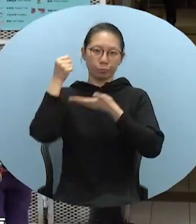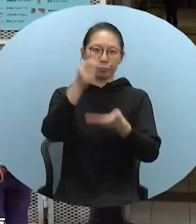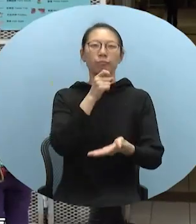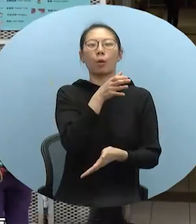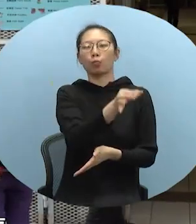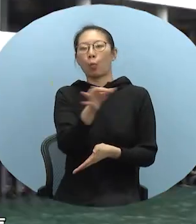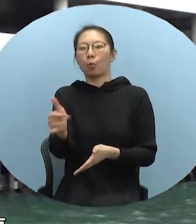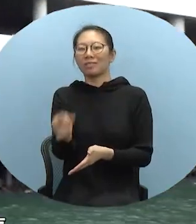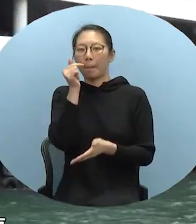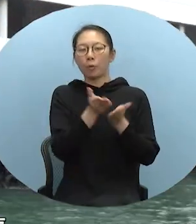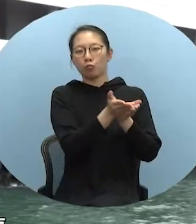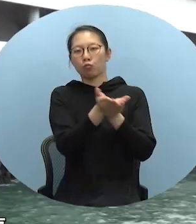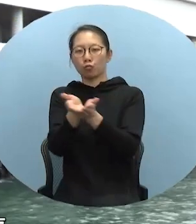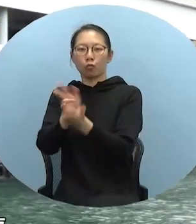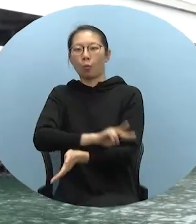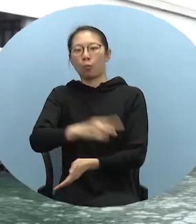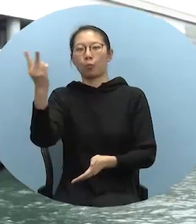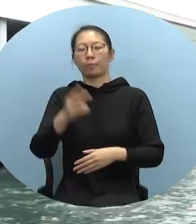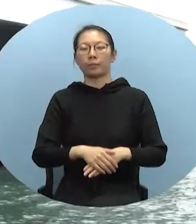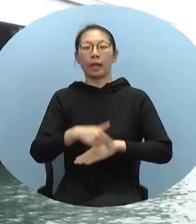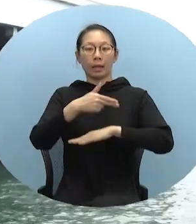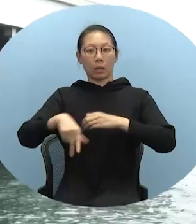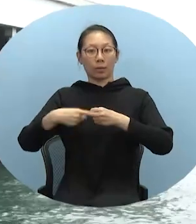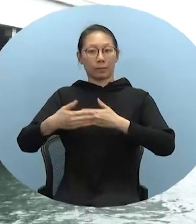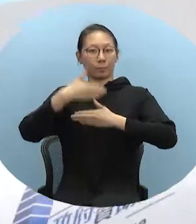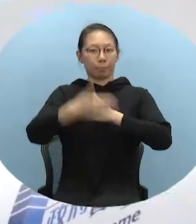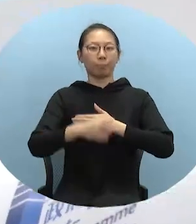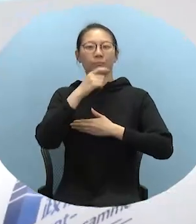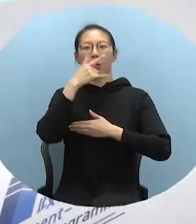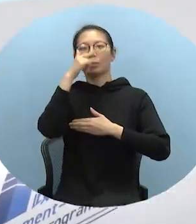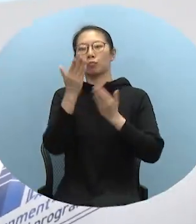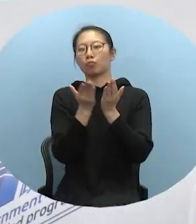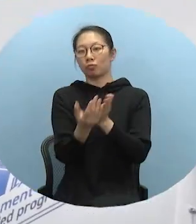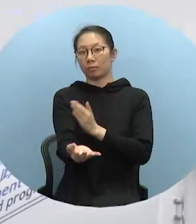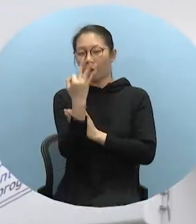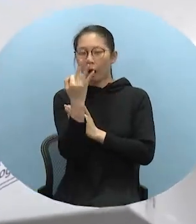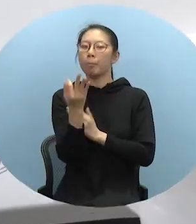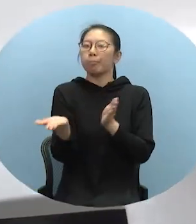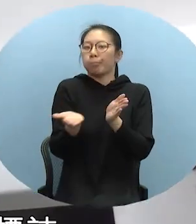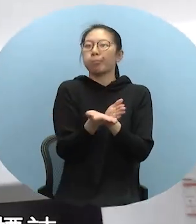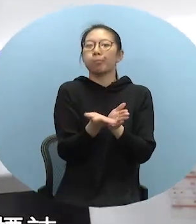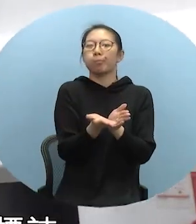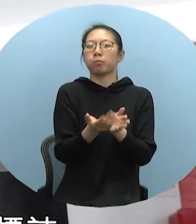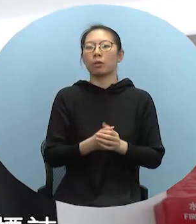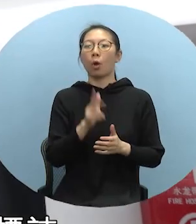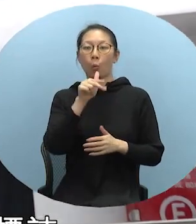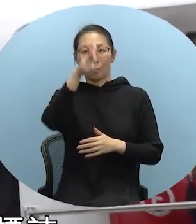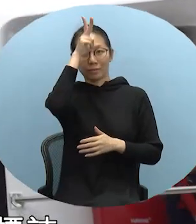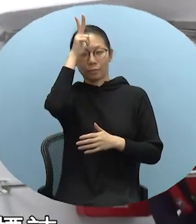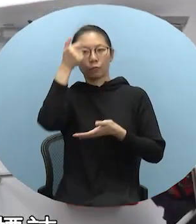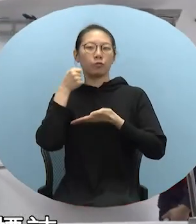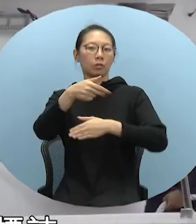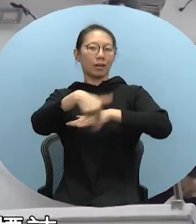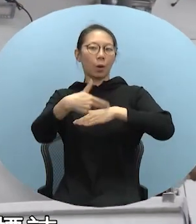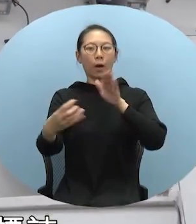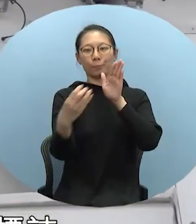离岛渡轮航线的船。计划第一阶段首3艘新船已经到步，只要见到政府资助计